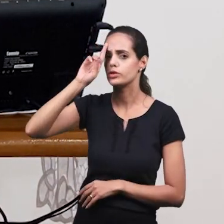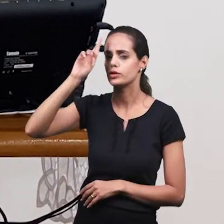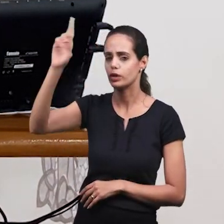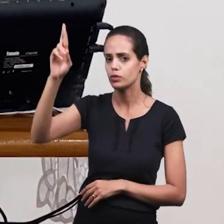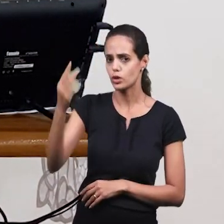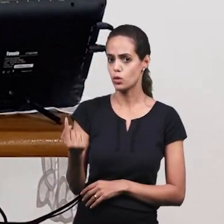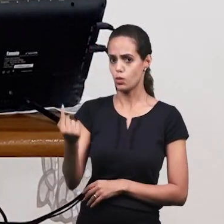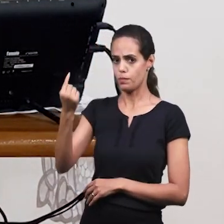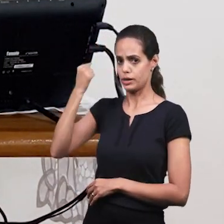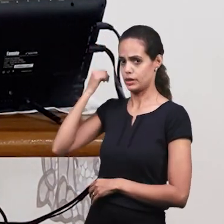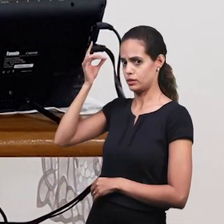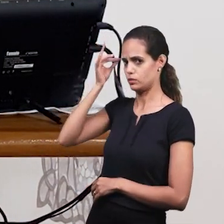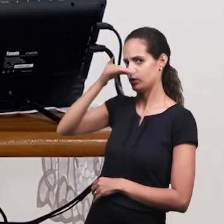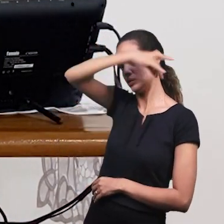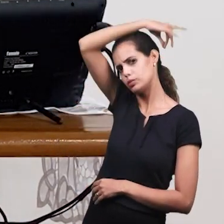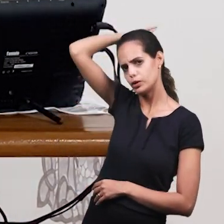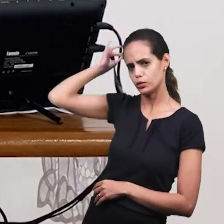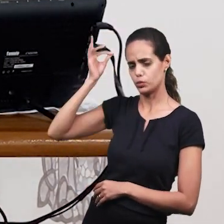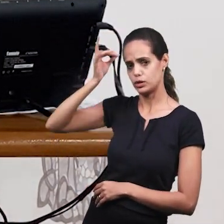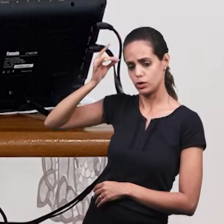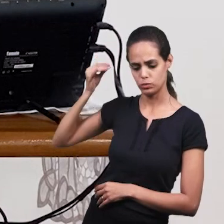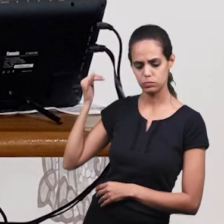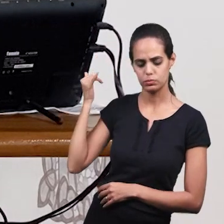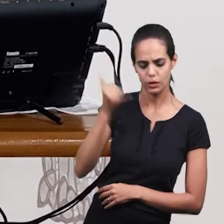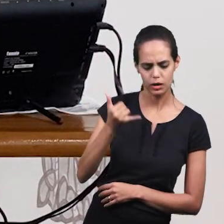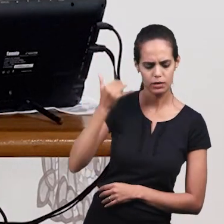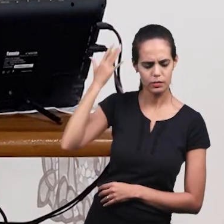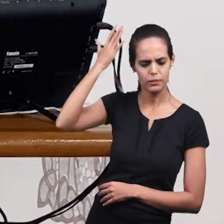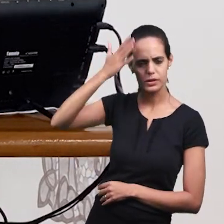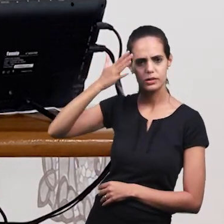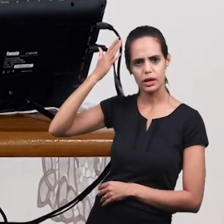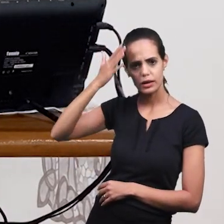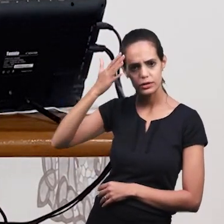qui est donc un message